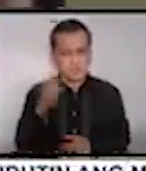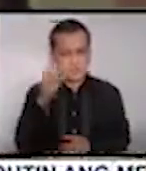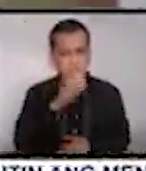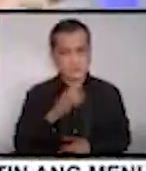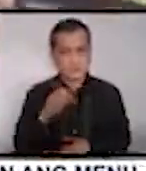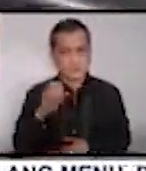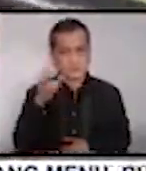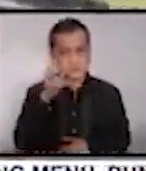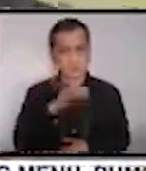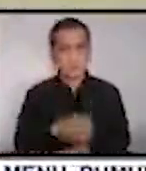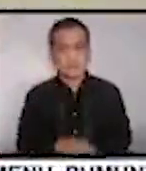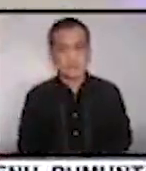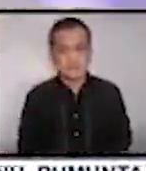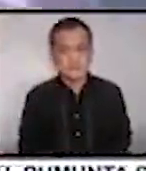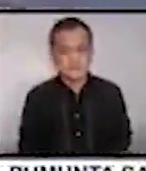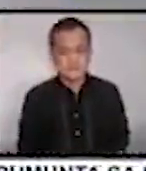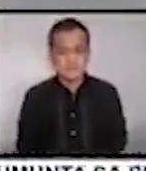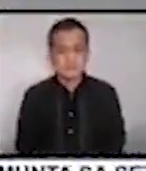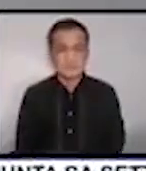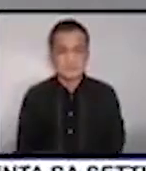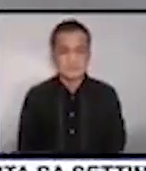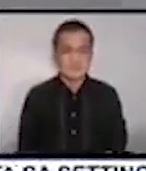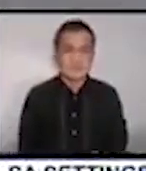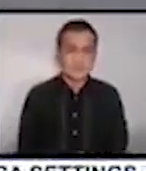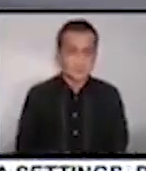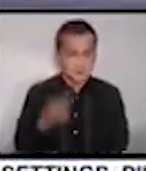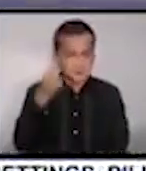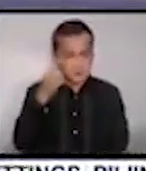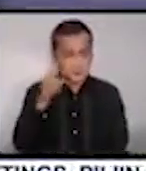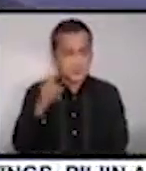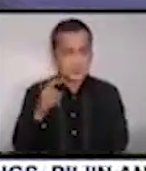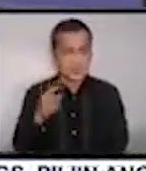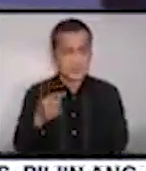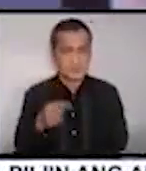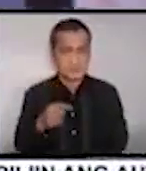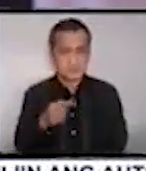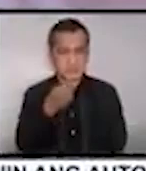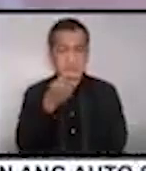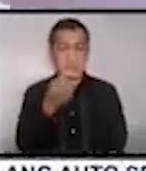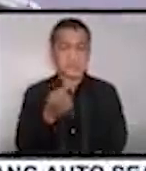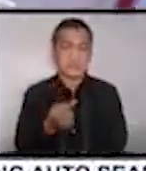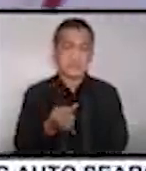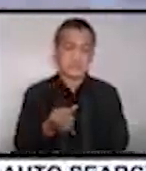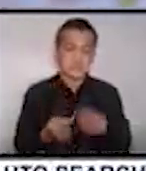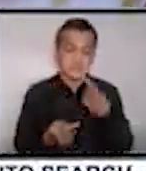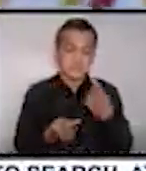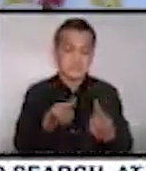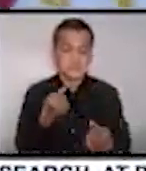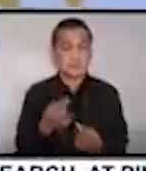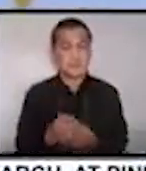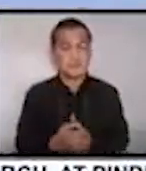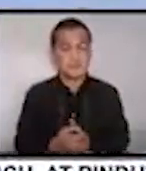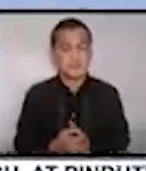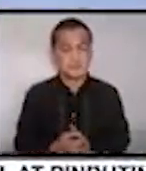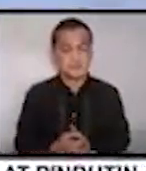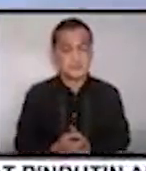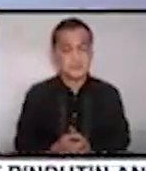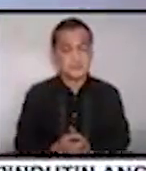hinahanap? Para kang isang bitin na di ko